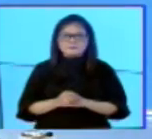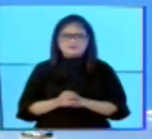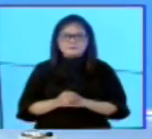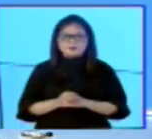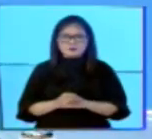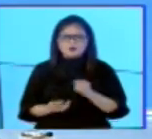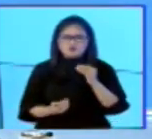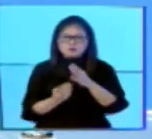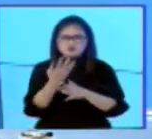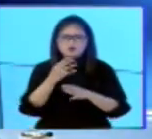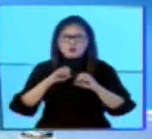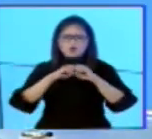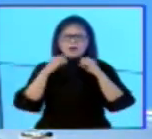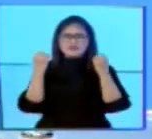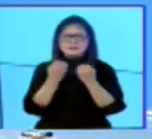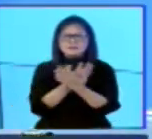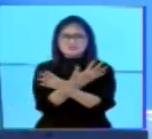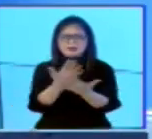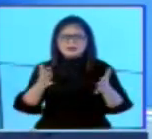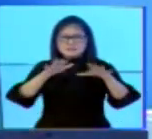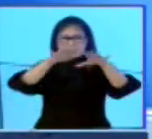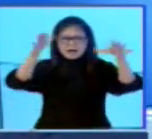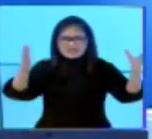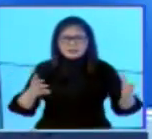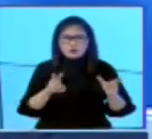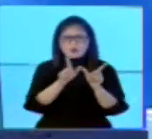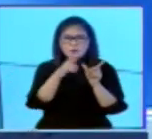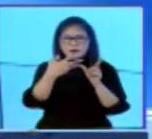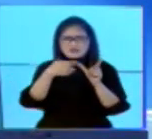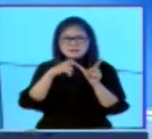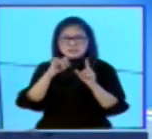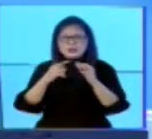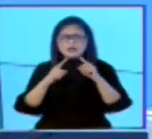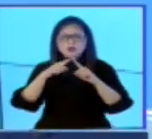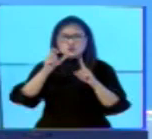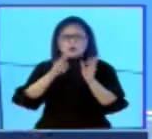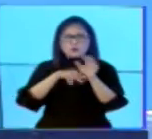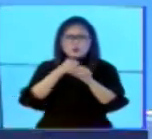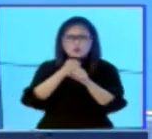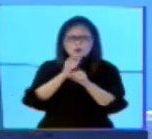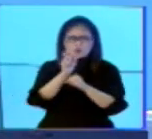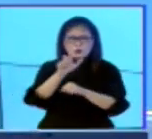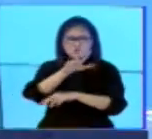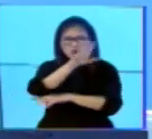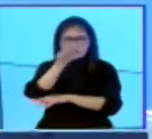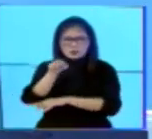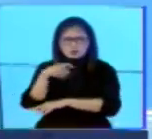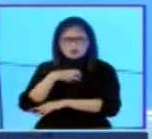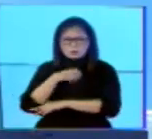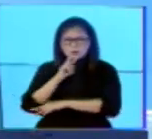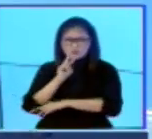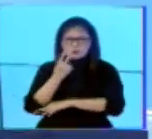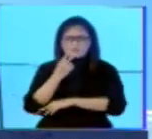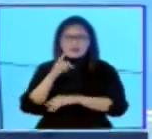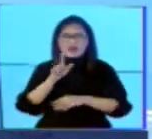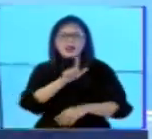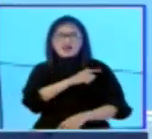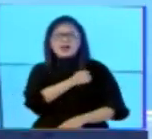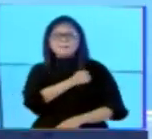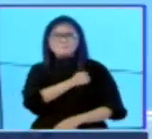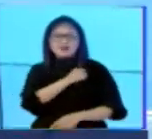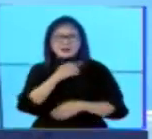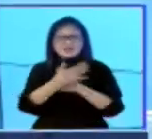Pemirsa, kemunculan ormas Kandang Wesi Tunggul Rahayu di Garut, Jawa Barat yang diduga mengubah lambang negara dan mencetak mata uang